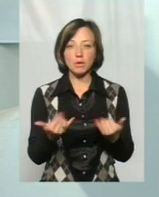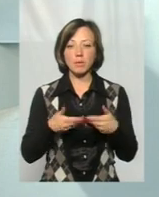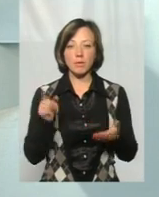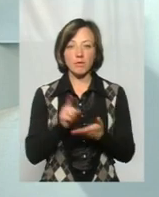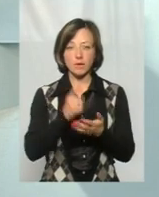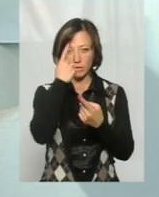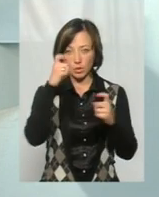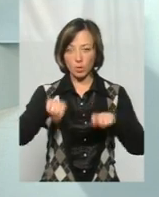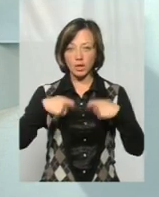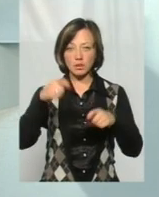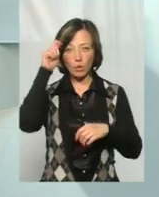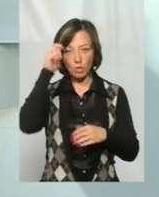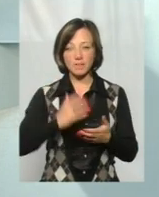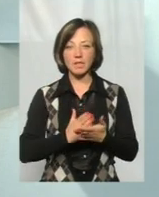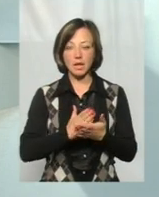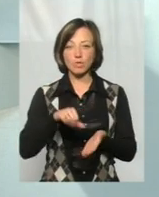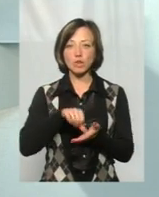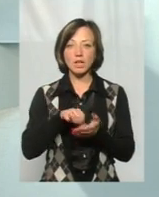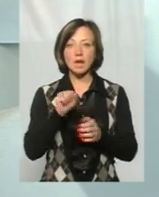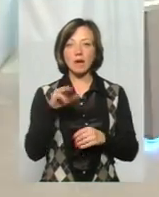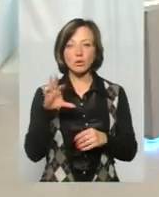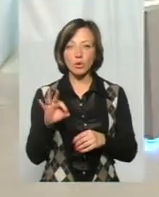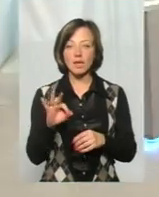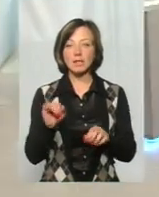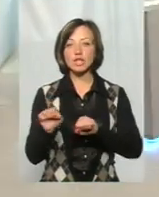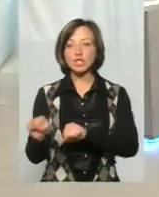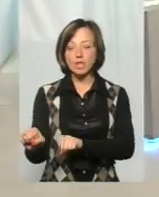повинні донести, що хлопці, ветерани, учасники АТО, ті,